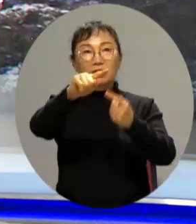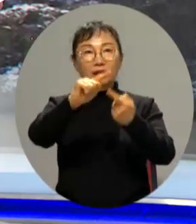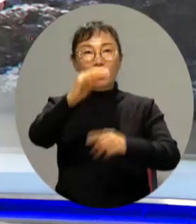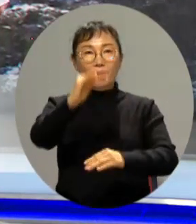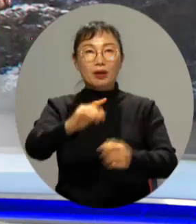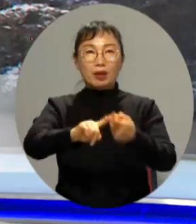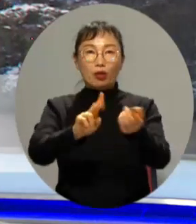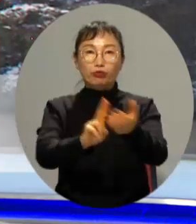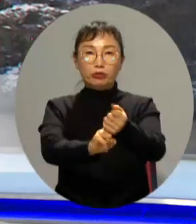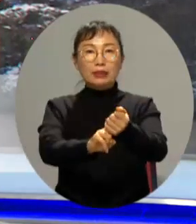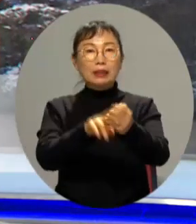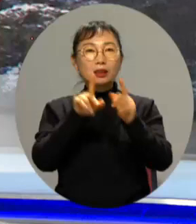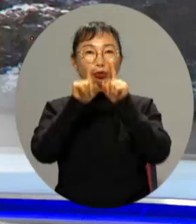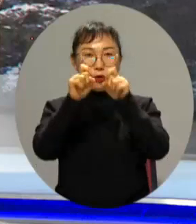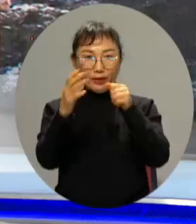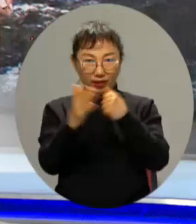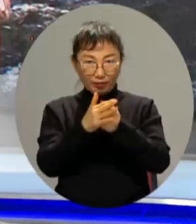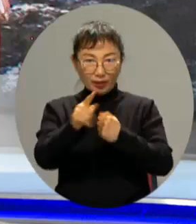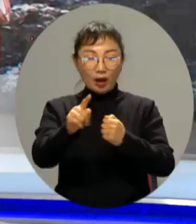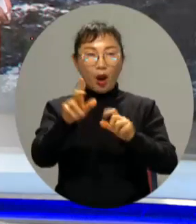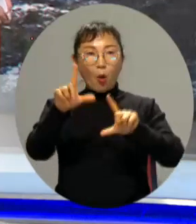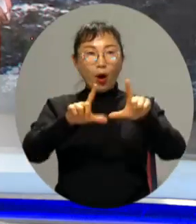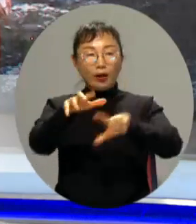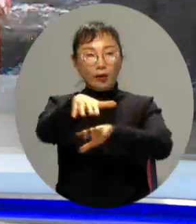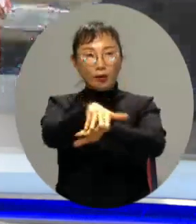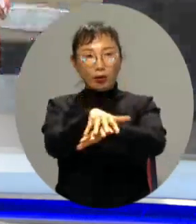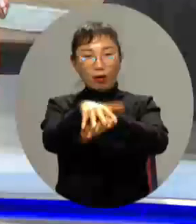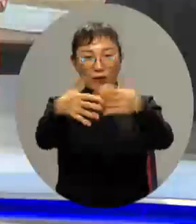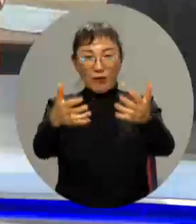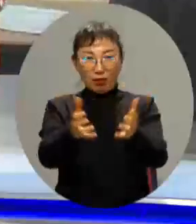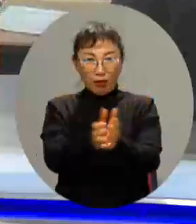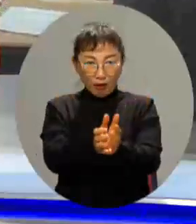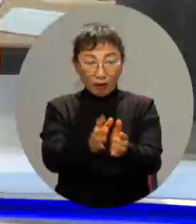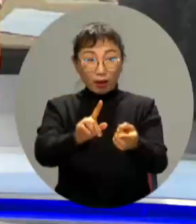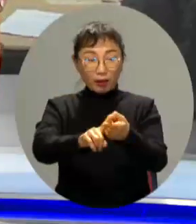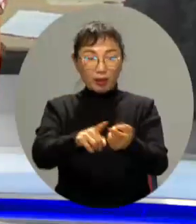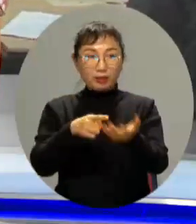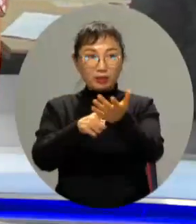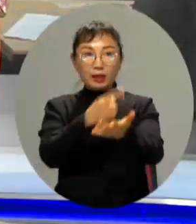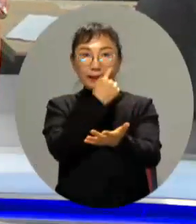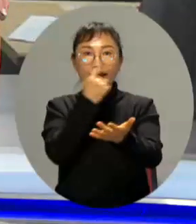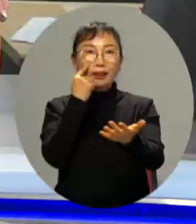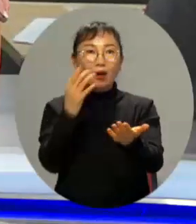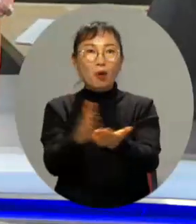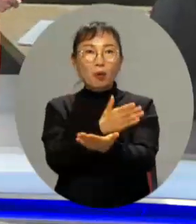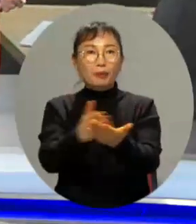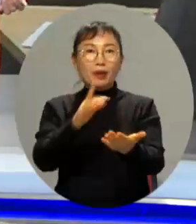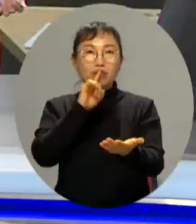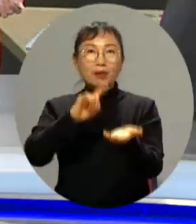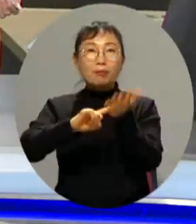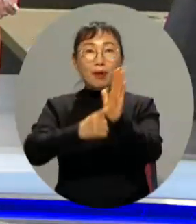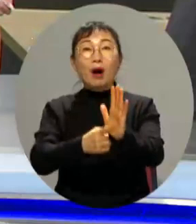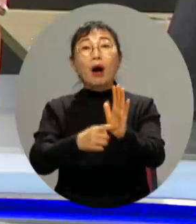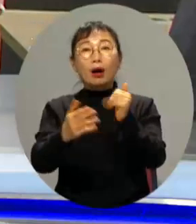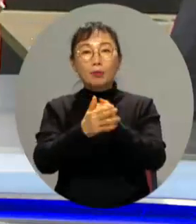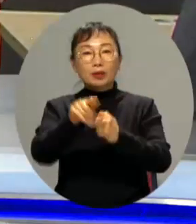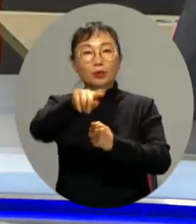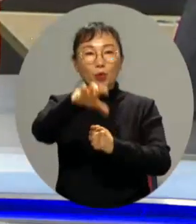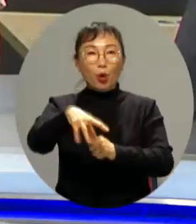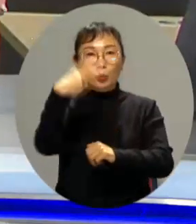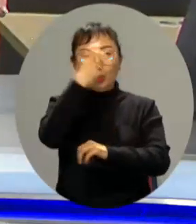의혹 때문입니다. 환경당국은 환경단체가 제기한 의혹은 근거가 없다고 일축하면서도 현장 조사도 하지